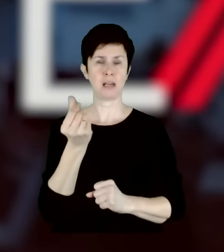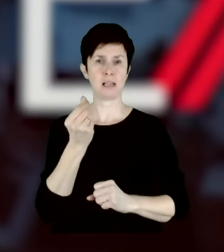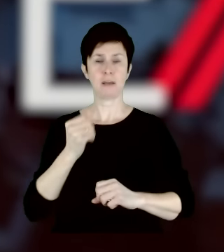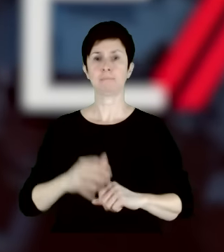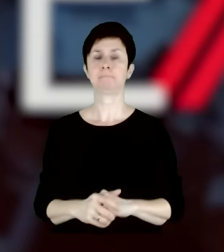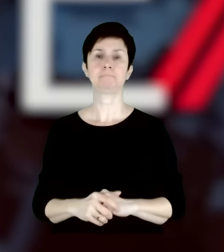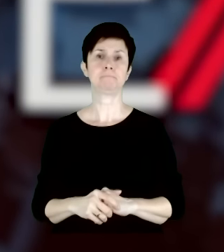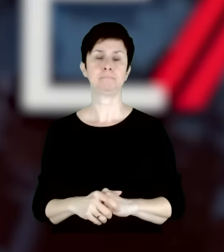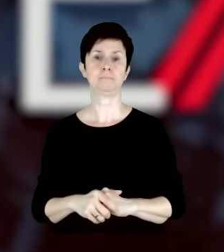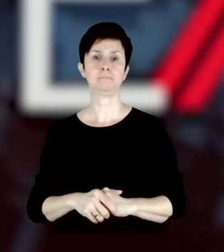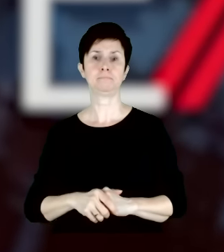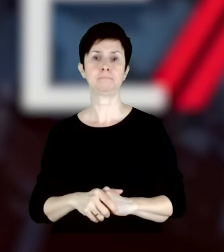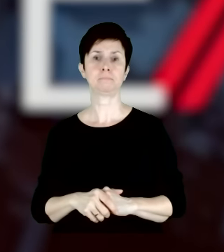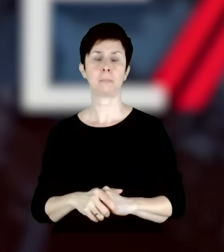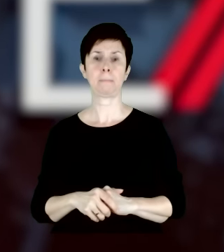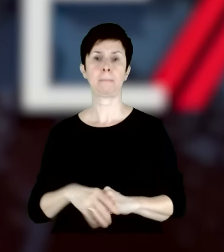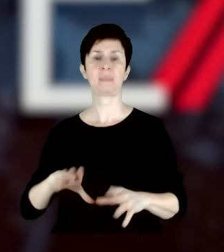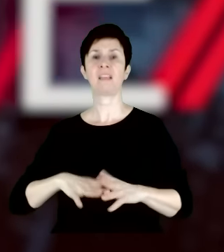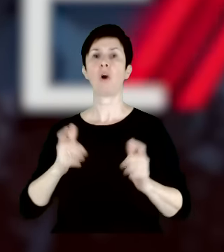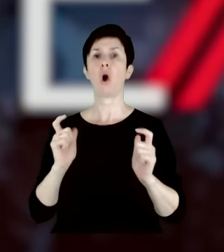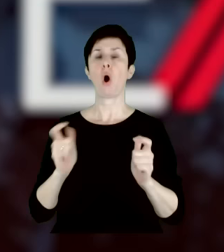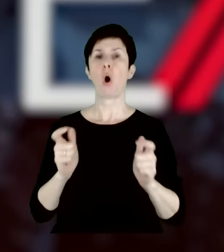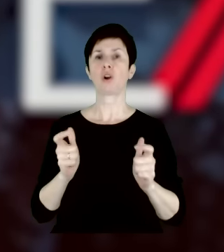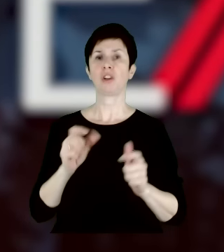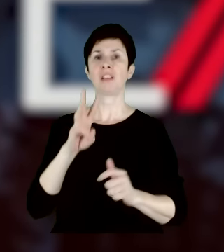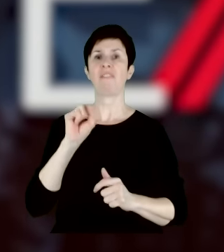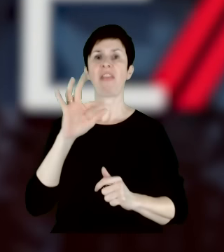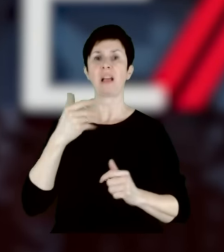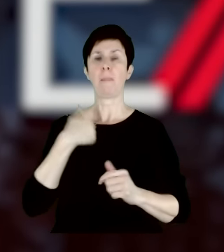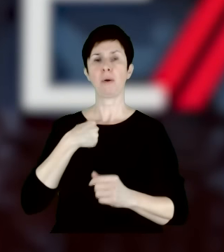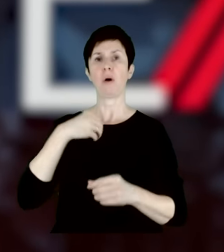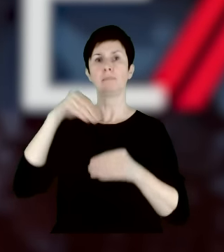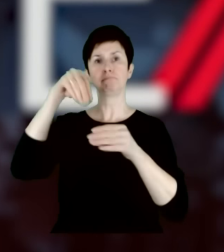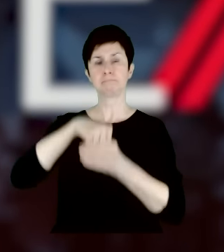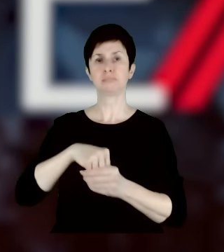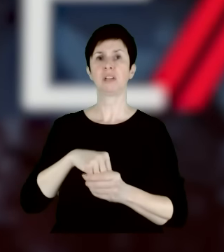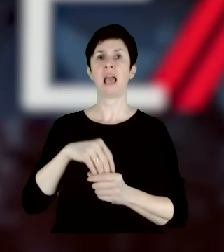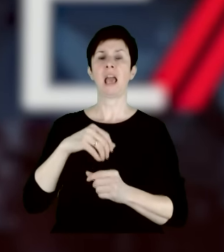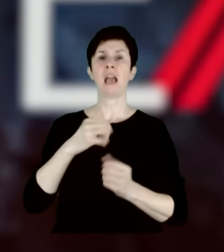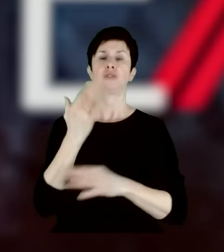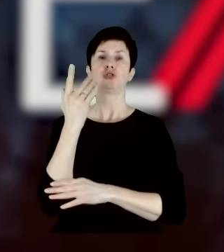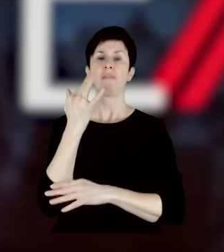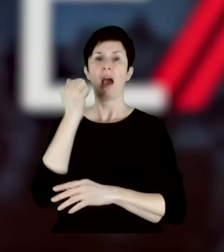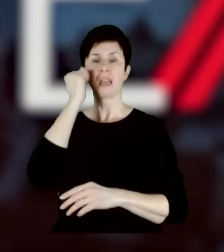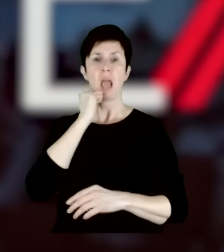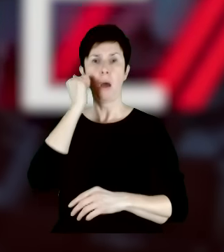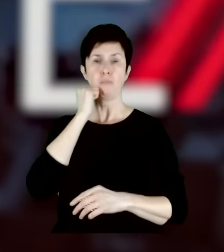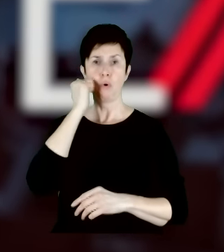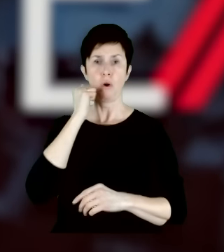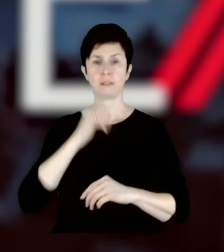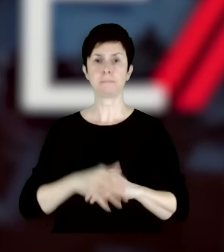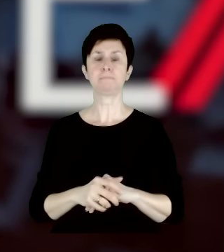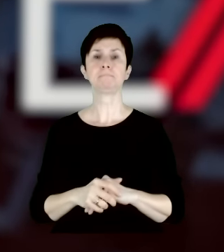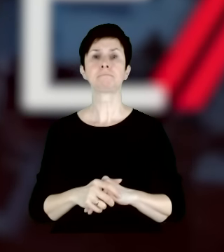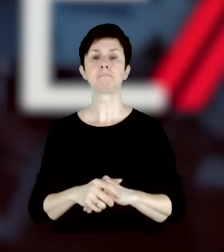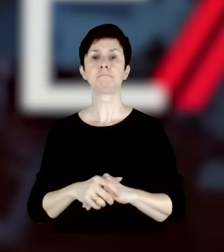wydać wyjątkowe owoce. W ogrodach watykańskich zasadzono jabłoń upamiętniającą błogosławionego Józefa Ulme. Gospodarz z Markowej wraz z całą